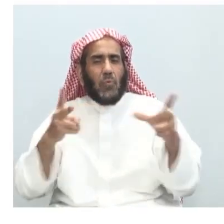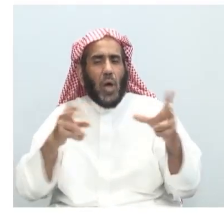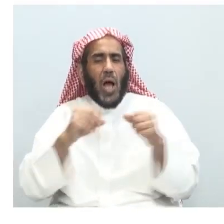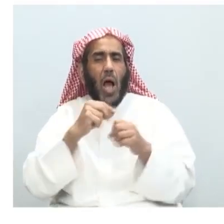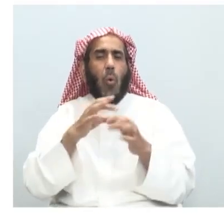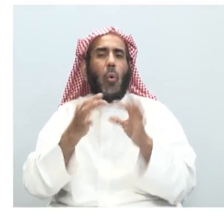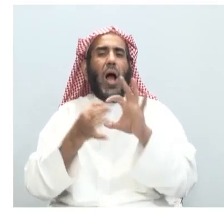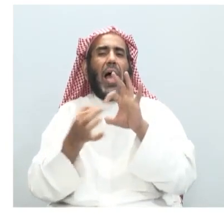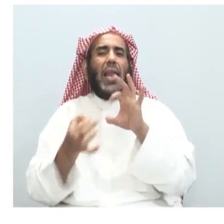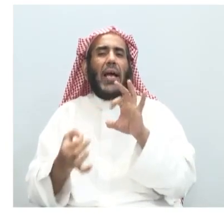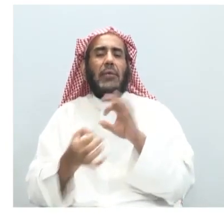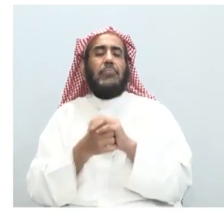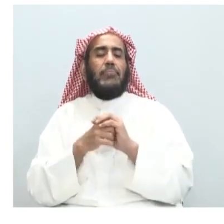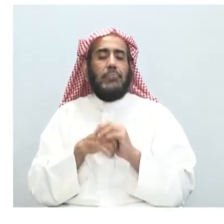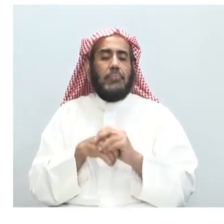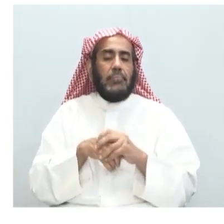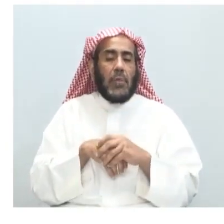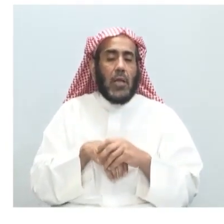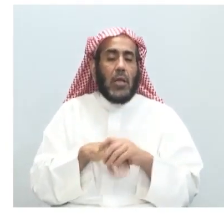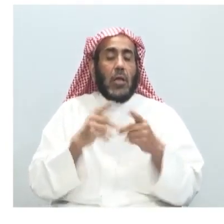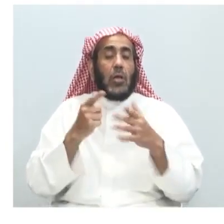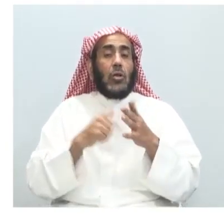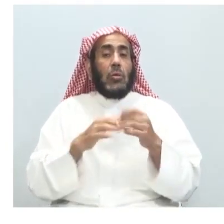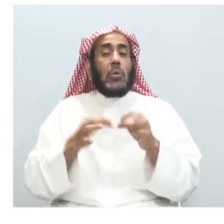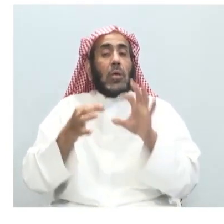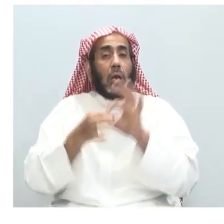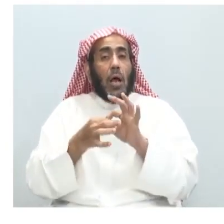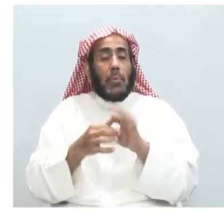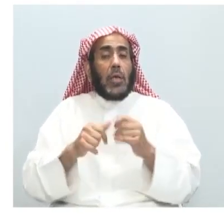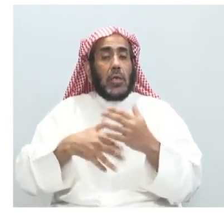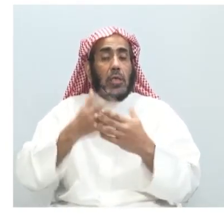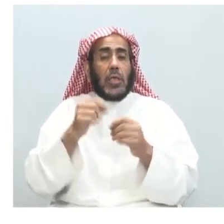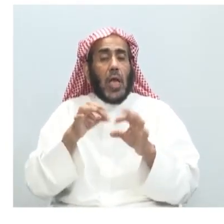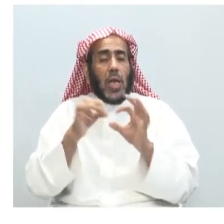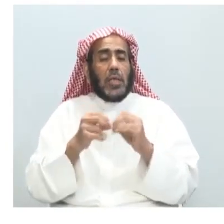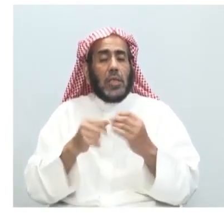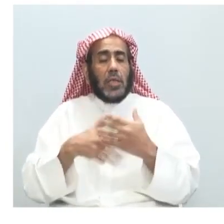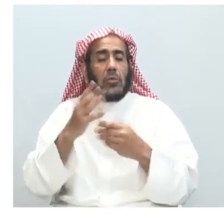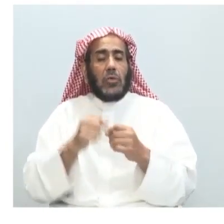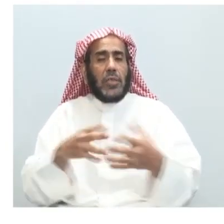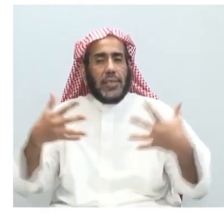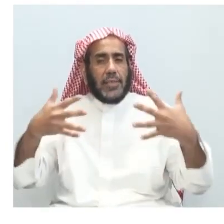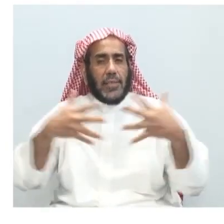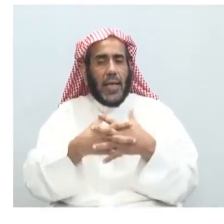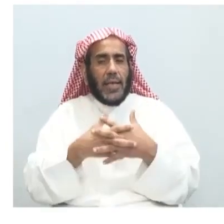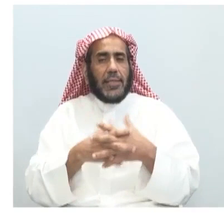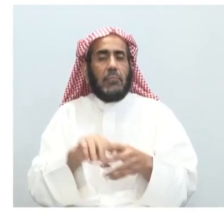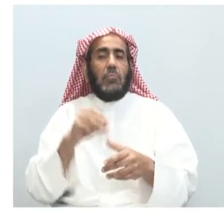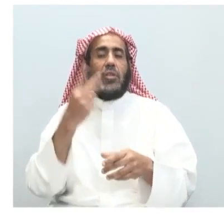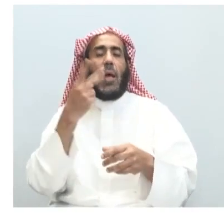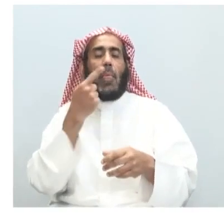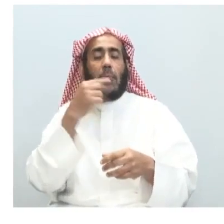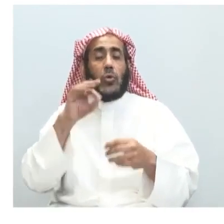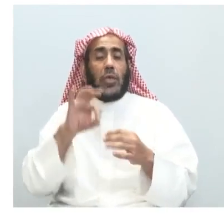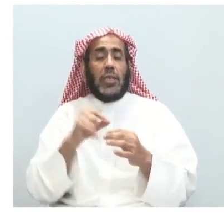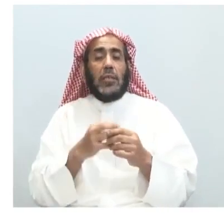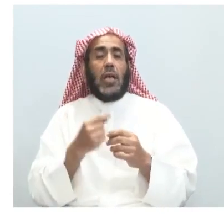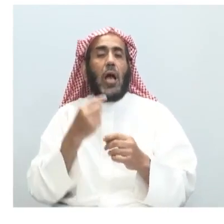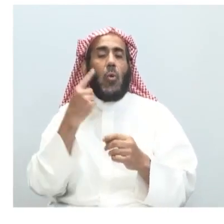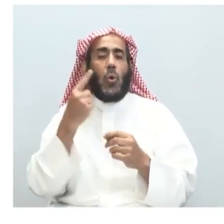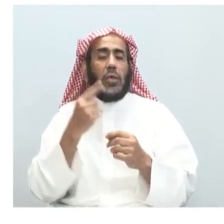حلقي تسمى الرابطه الجديده التي تنتج عن اتحاد من اثنين من السكريات